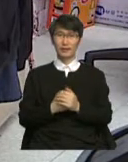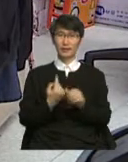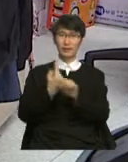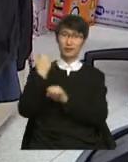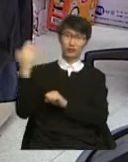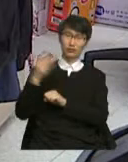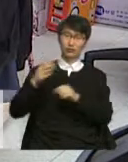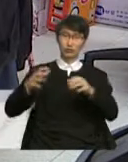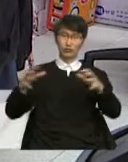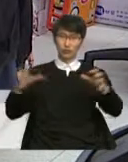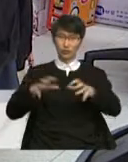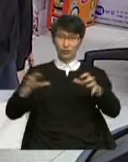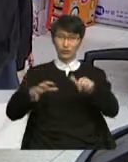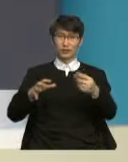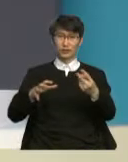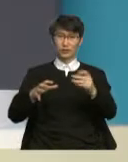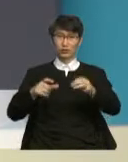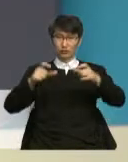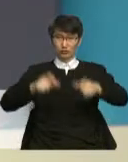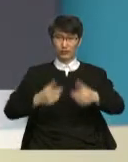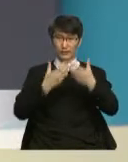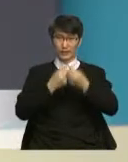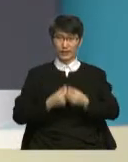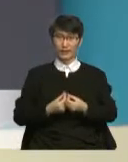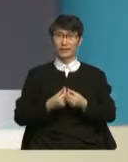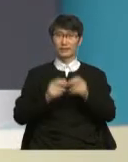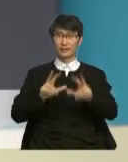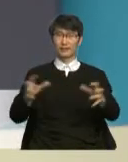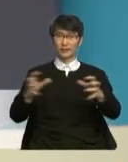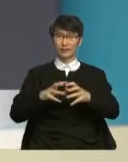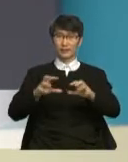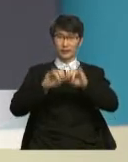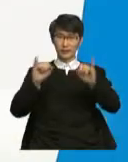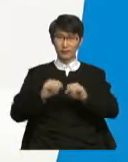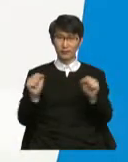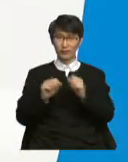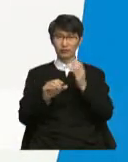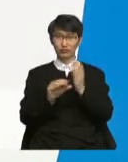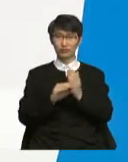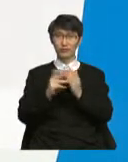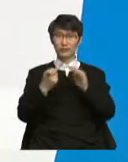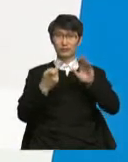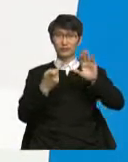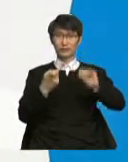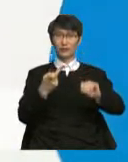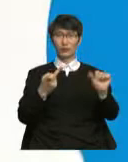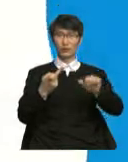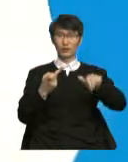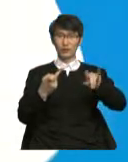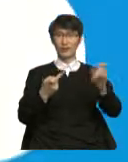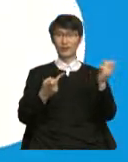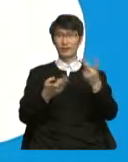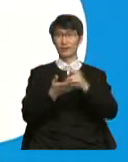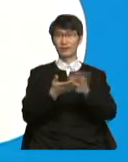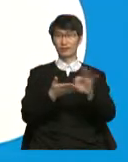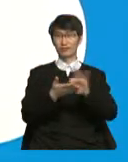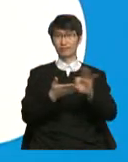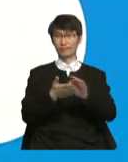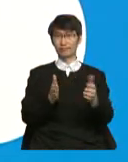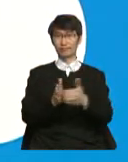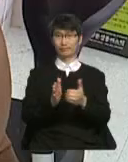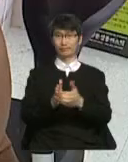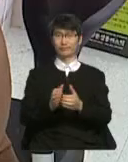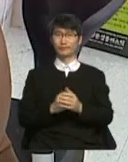지난해부터 수거함을 운영했던 강동구의 경우 지금까지 수거된 아이스팩 중 12만 5천 개를 재사용한 것으로